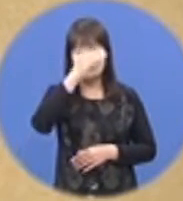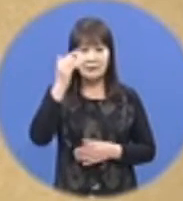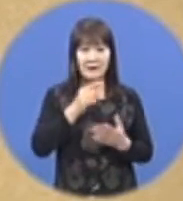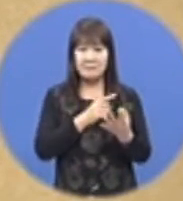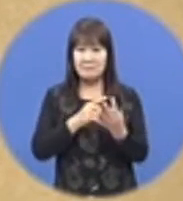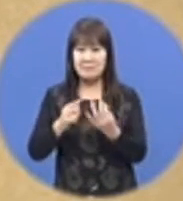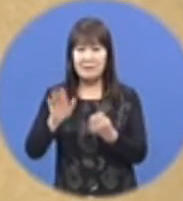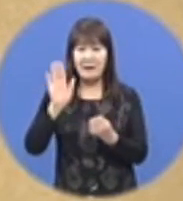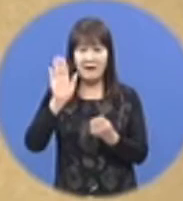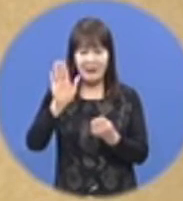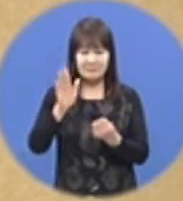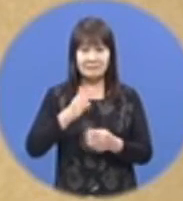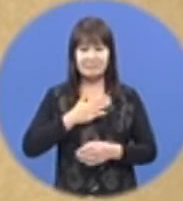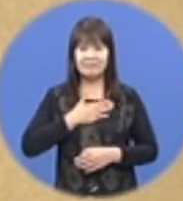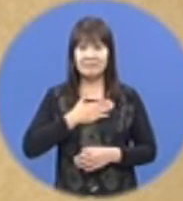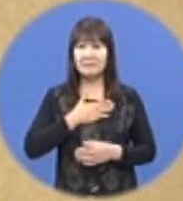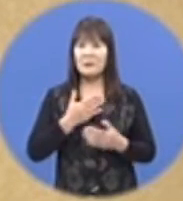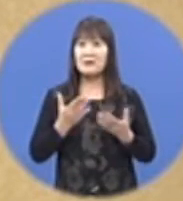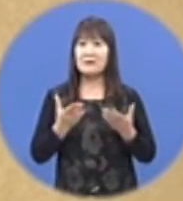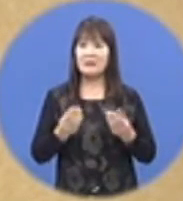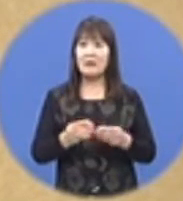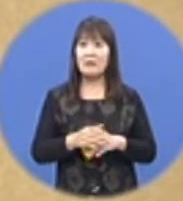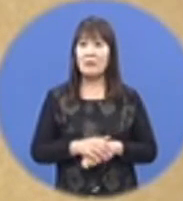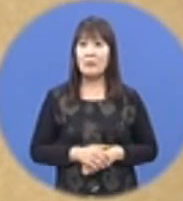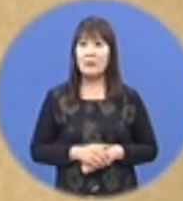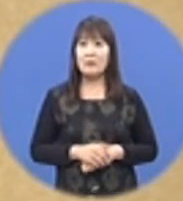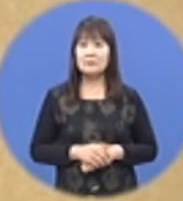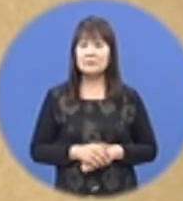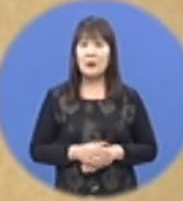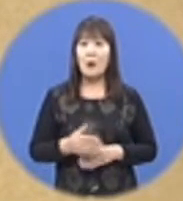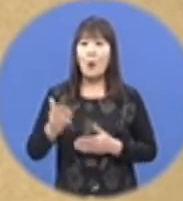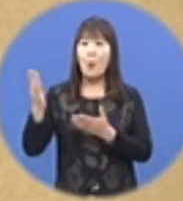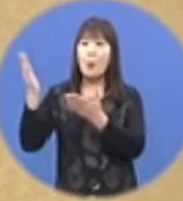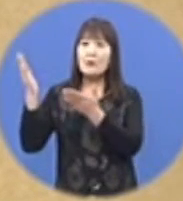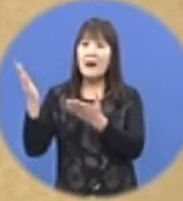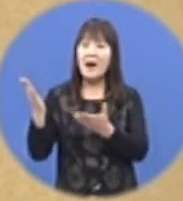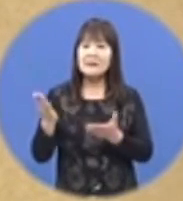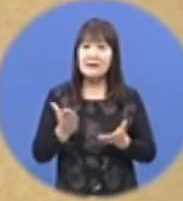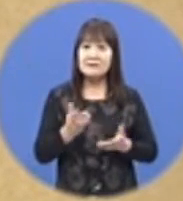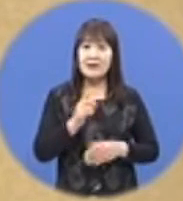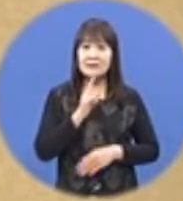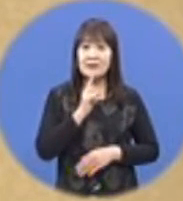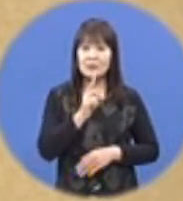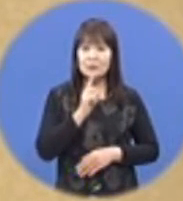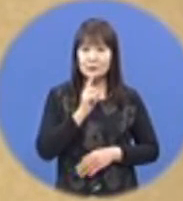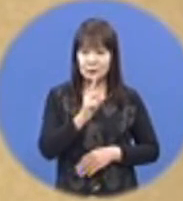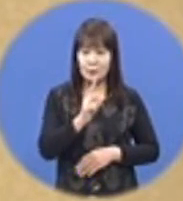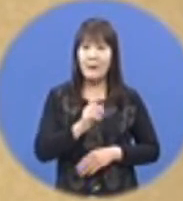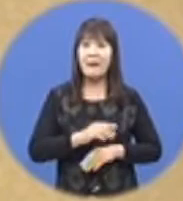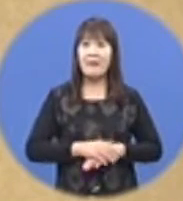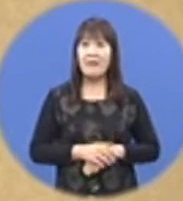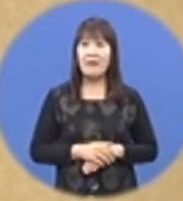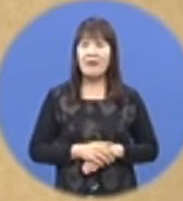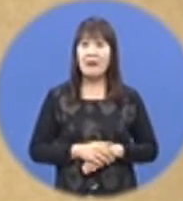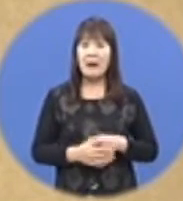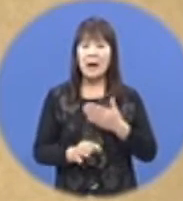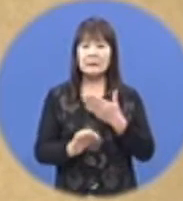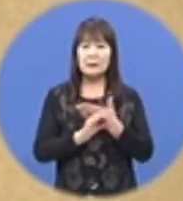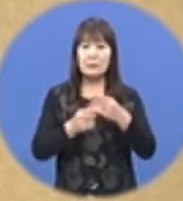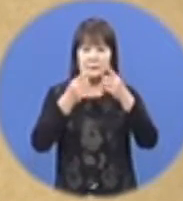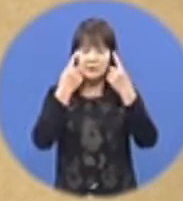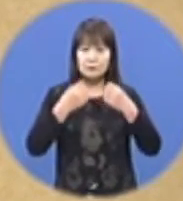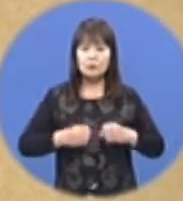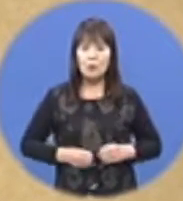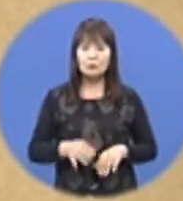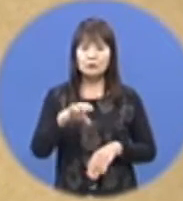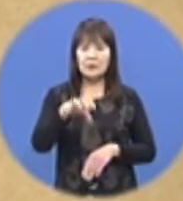なと改めて実感しましたけれども、それにしてもお帰りなさいというキーワード、うん、これってね、例えば自分のふるさとじゃ